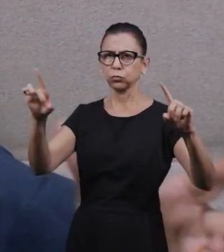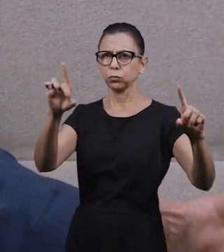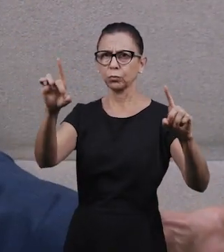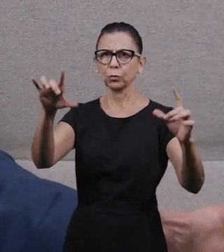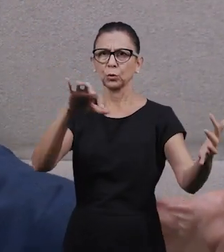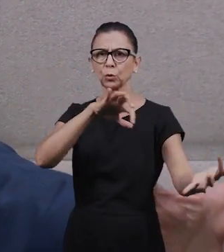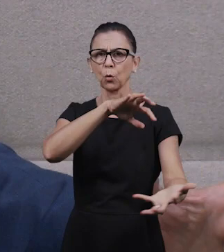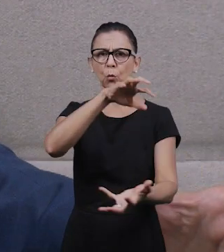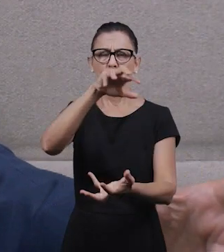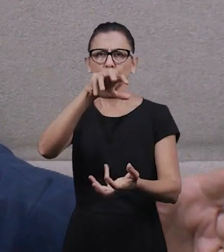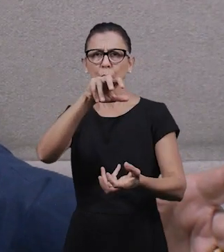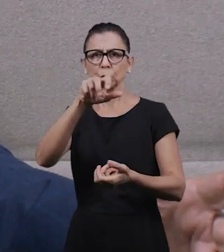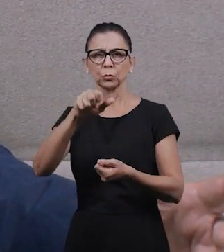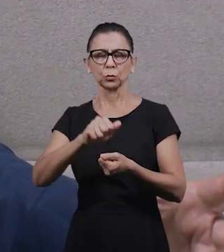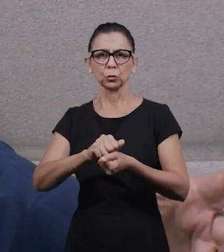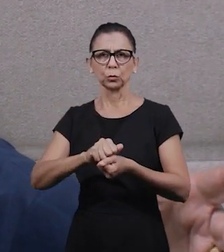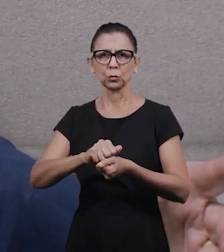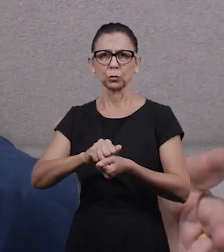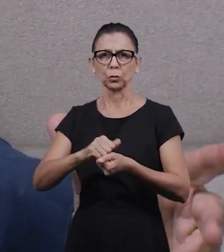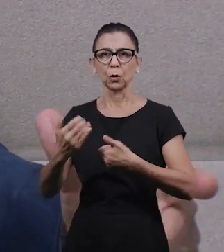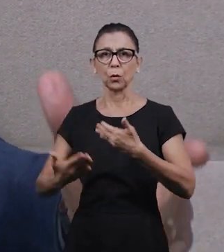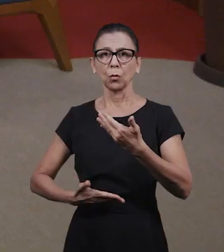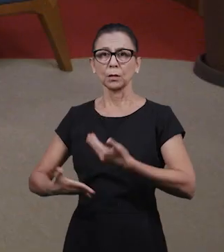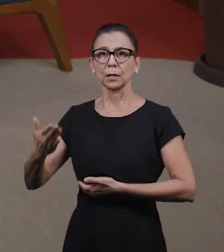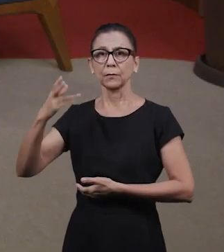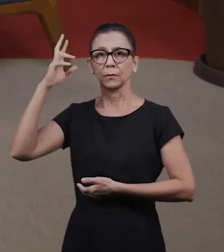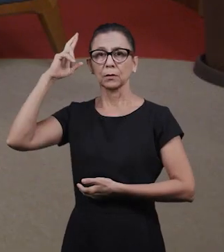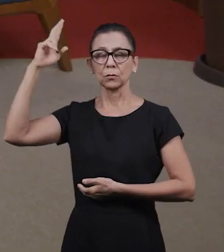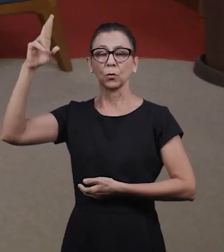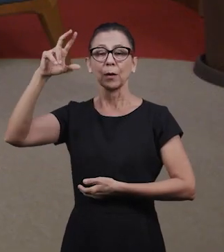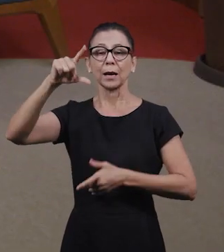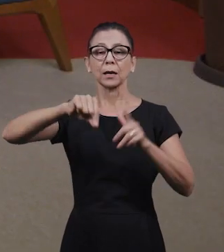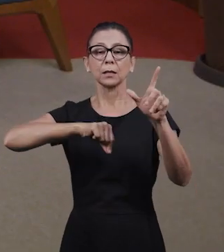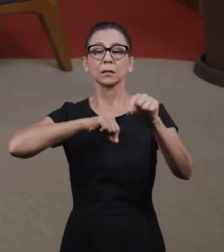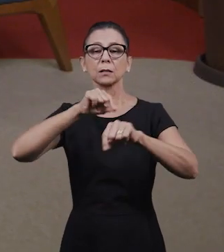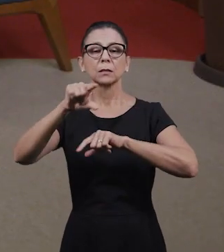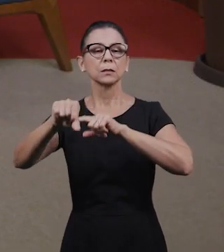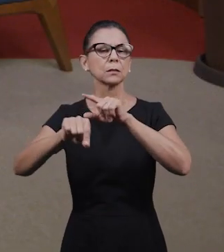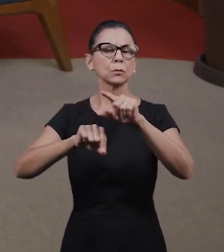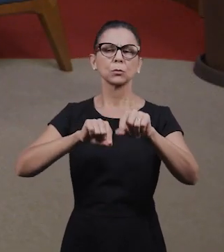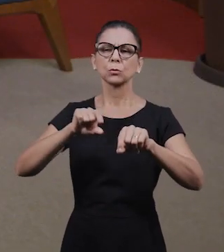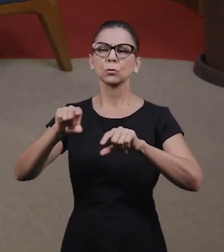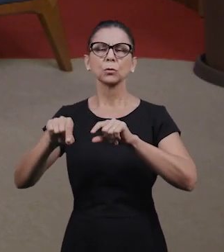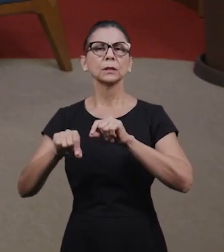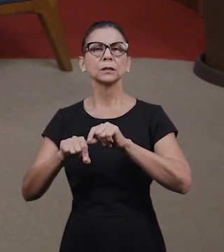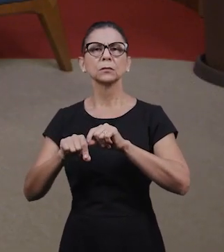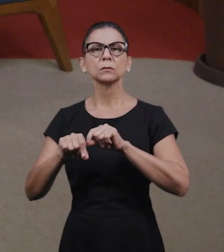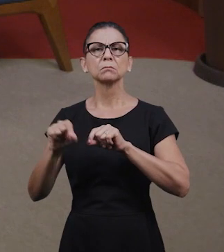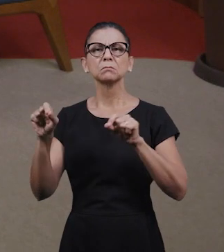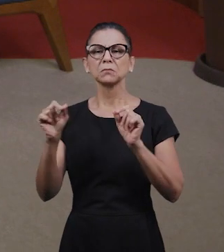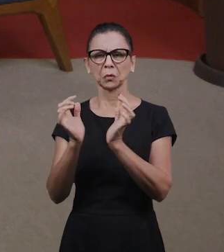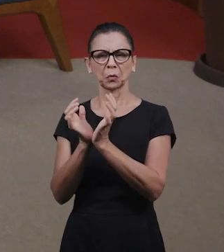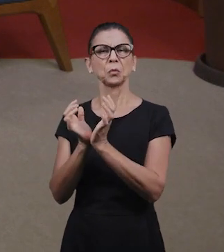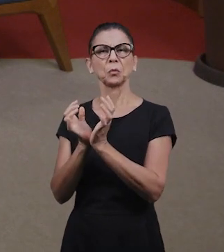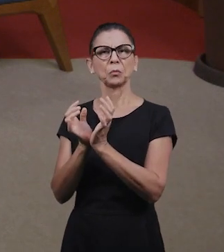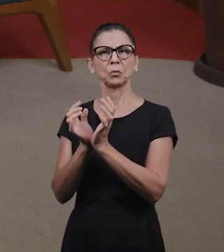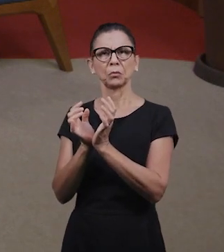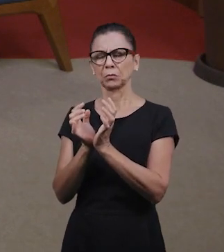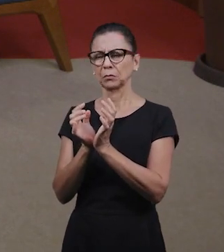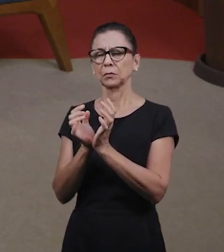pour l'enlèvement. Mais choisis, et qui sont les choisis? Les choisis sont les